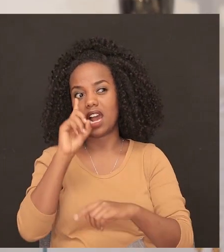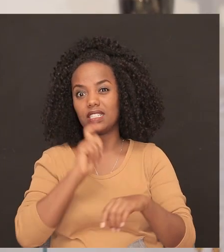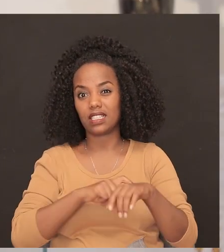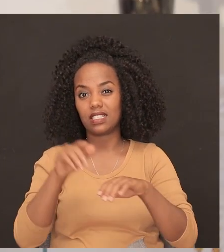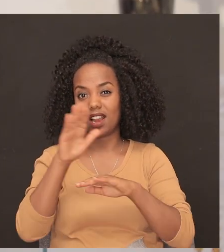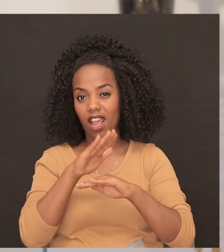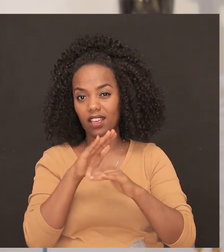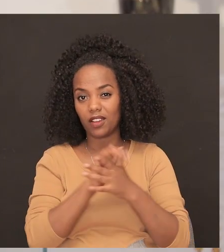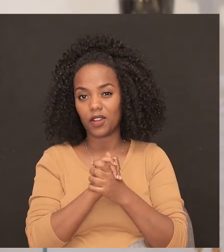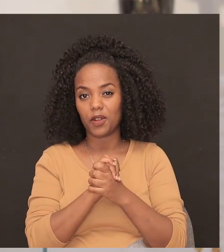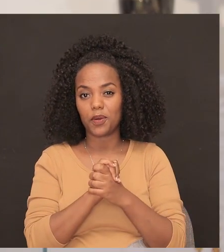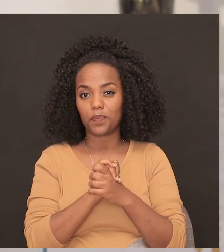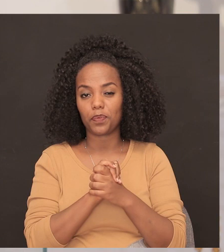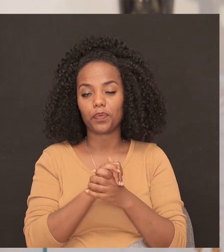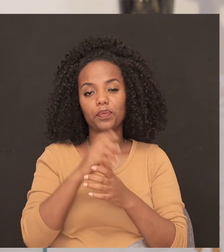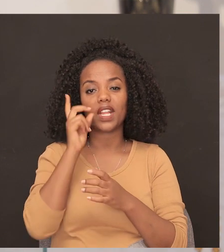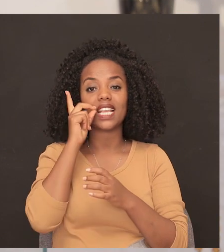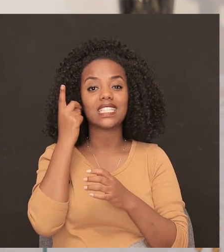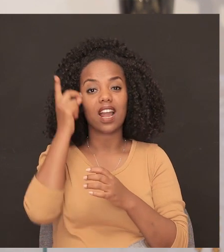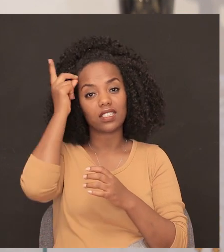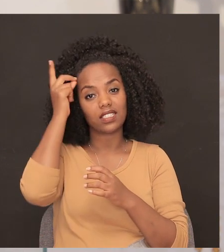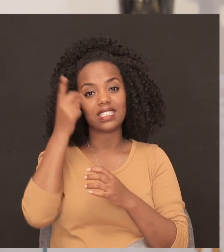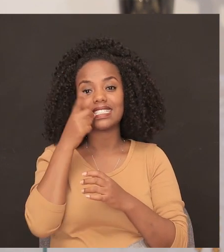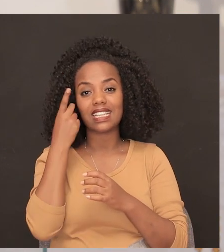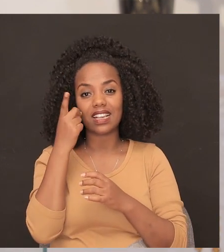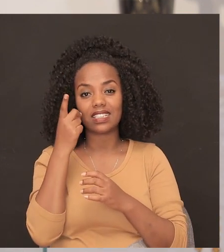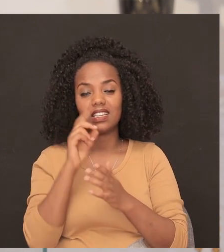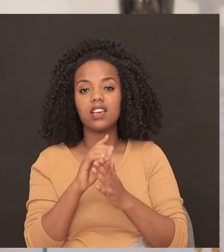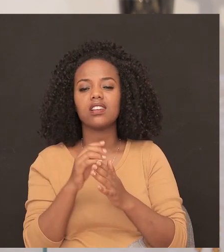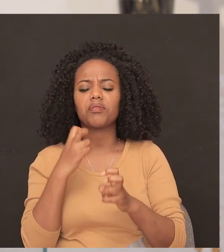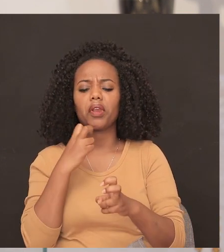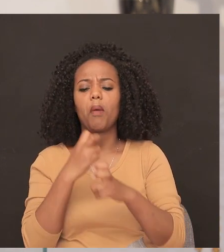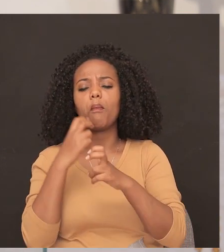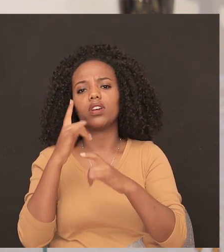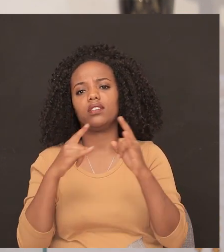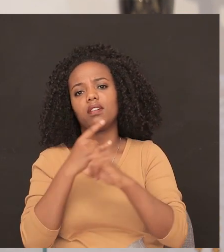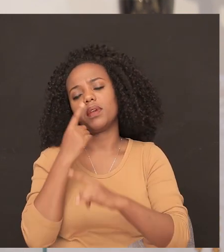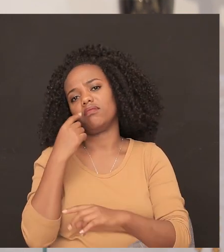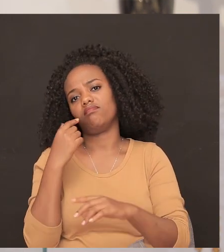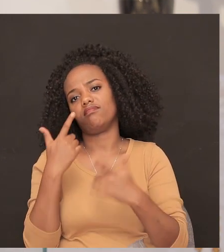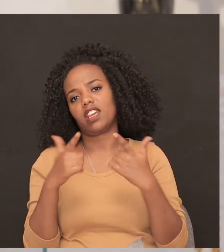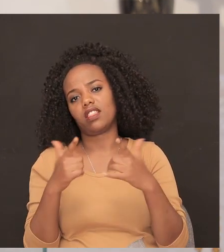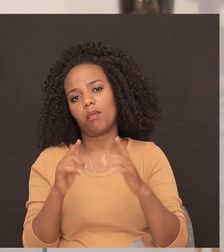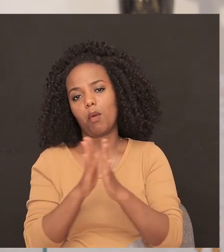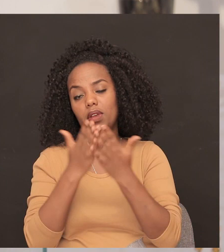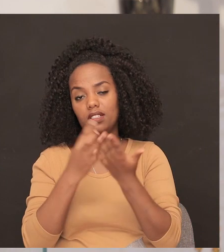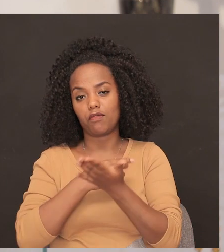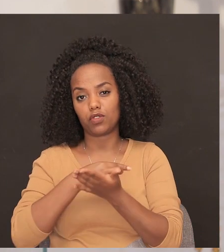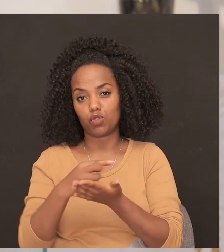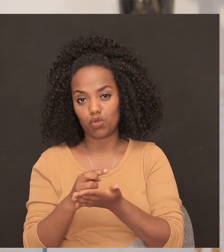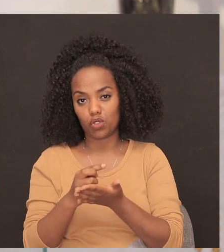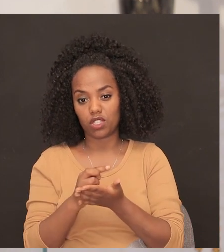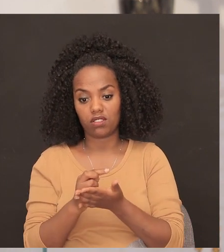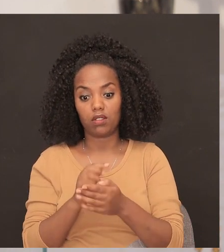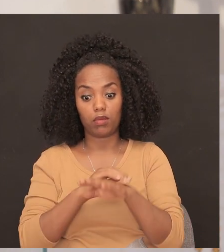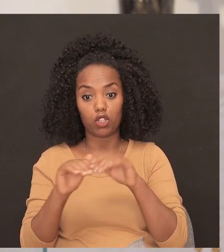ላይ ይስሐቅ ከባድ ዘመን ገጠመው። መጽሐፍ ቅዱሳችንን